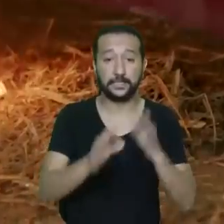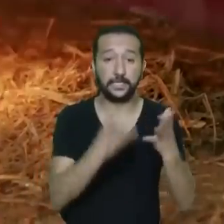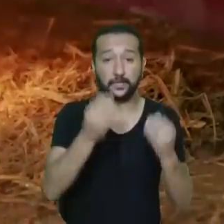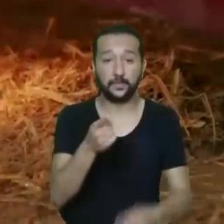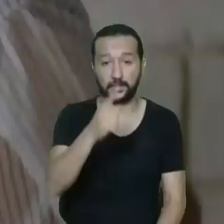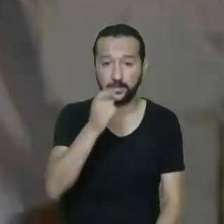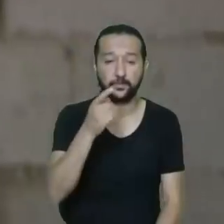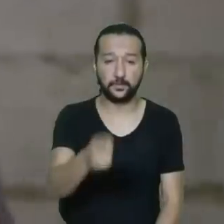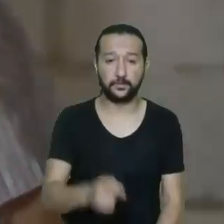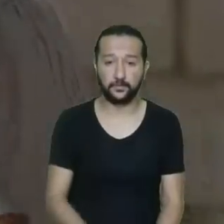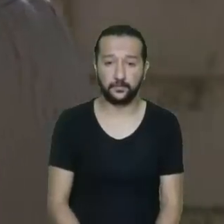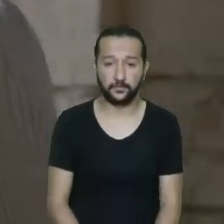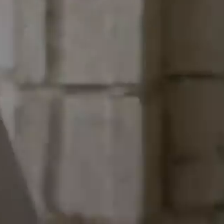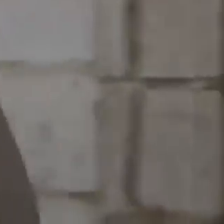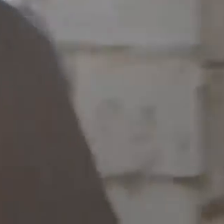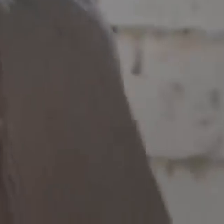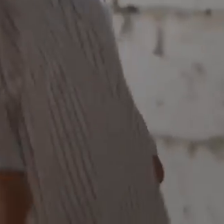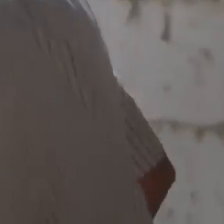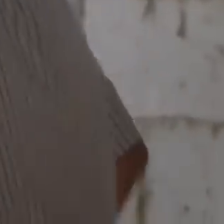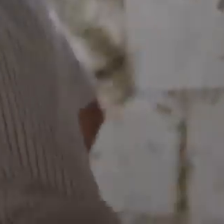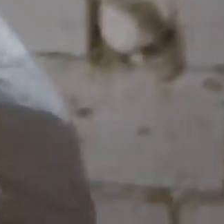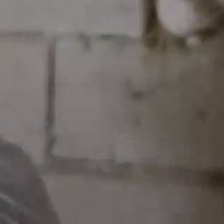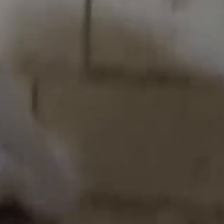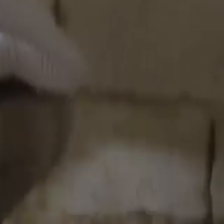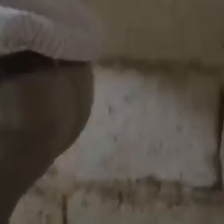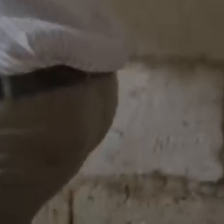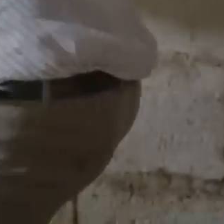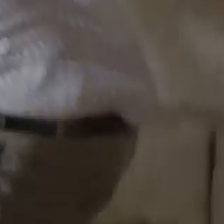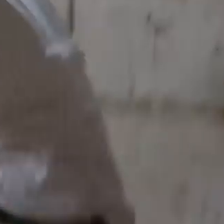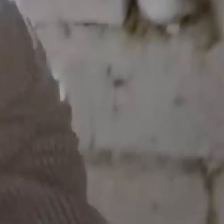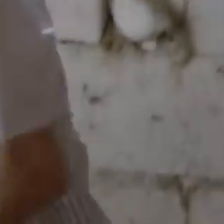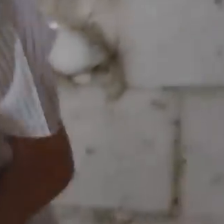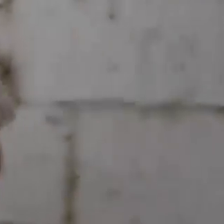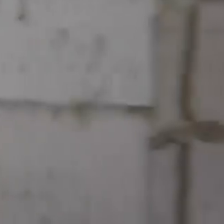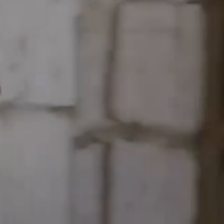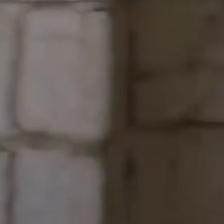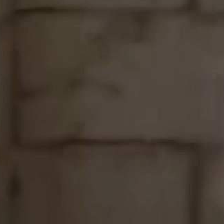yanıyor lan. Telaşla kenardaki küçük bidondaki sıvıyı alıp kapağını açtı.